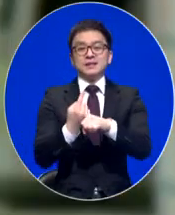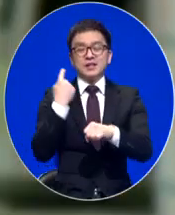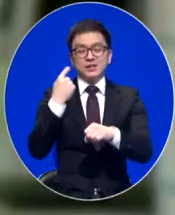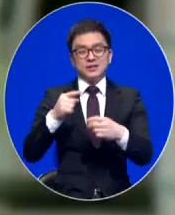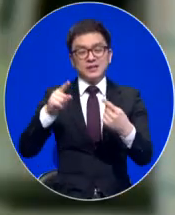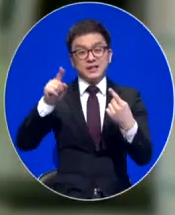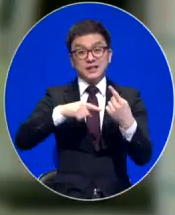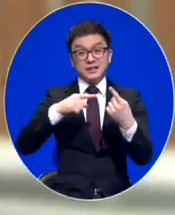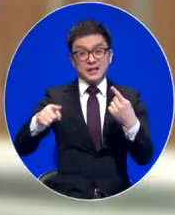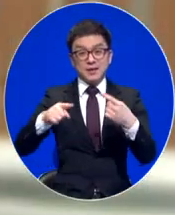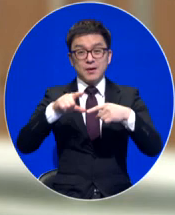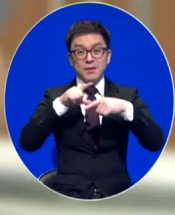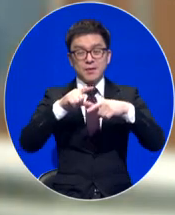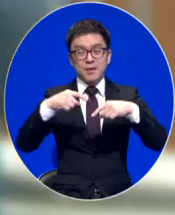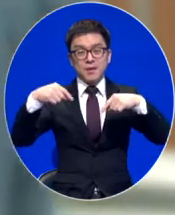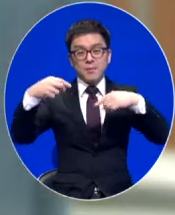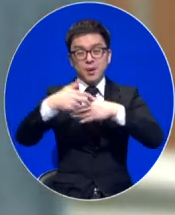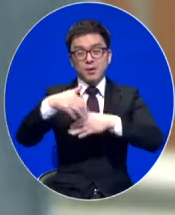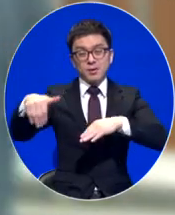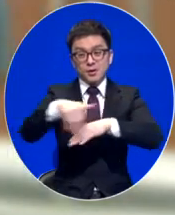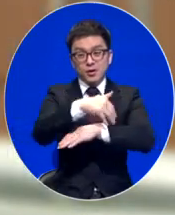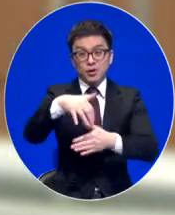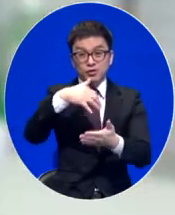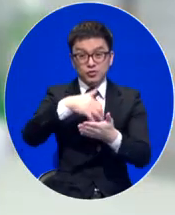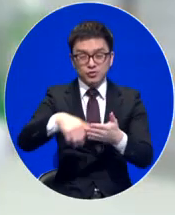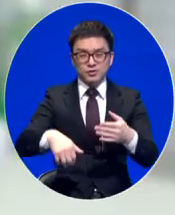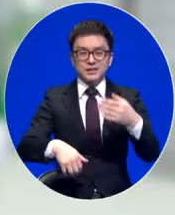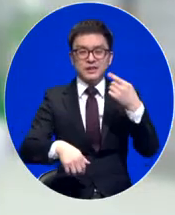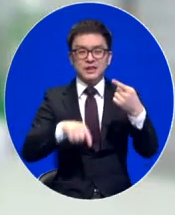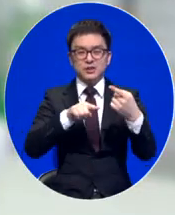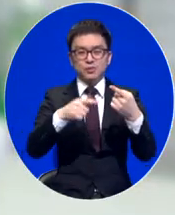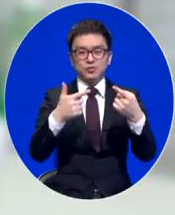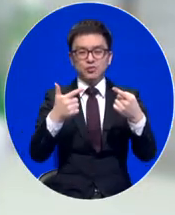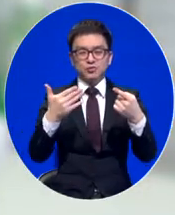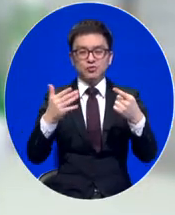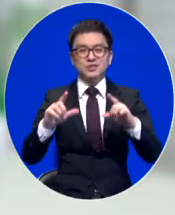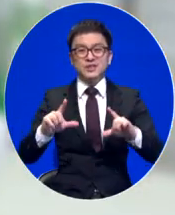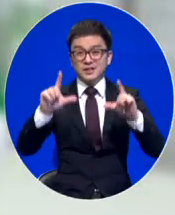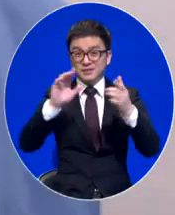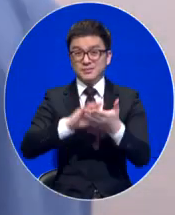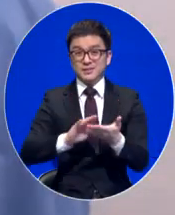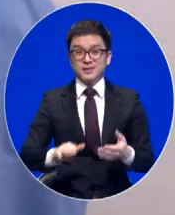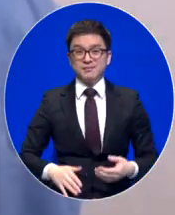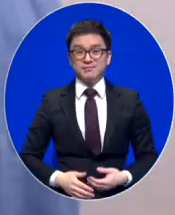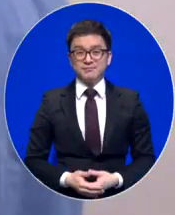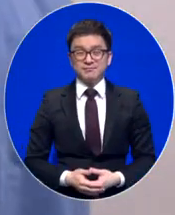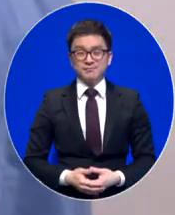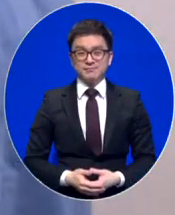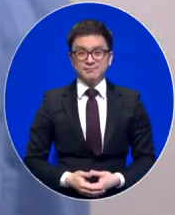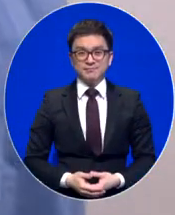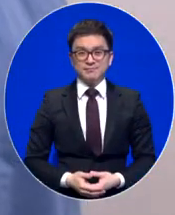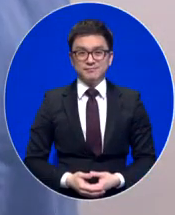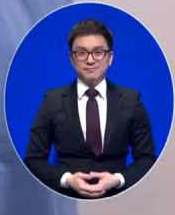일수는 1.69 일로 전년보다 0.6% 증가한 것으로 나타났습니다 ktv 공지됩니다